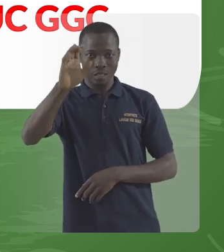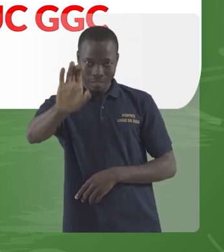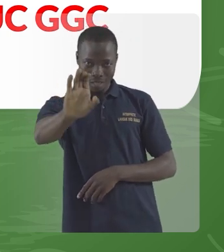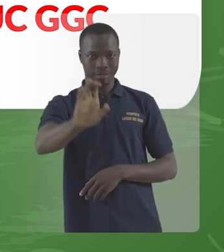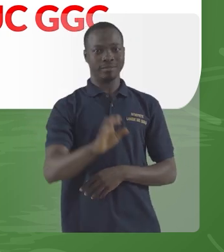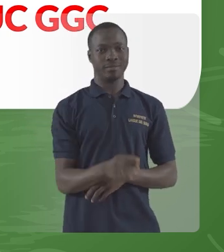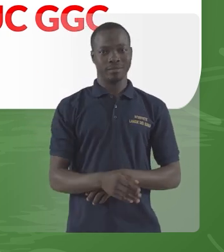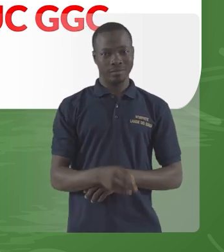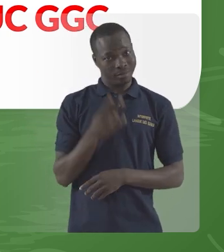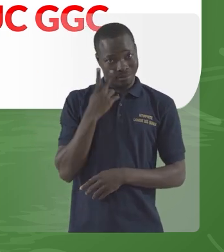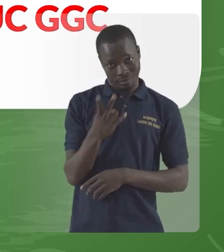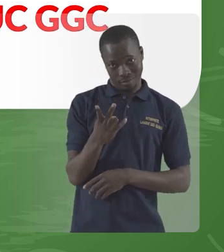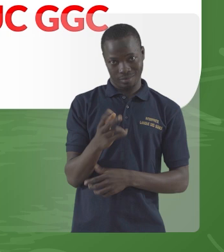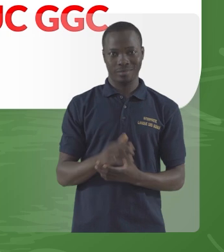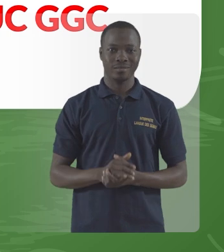GGC.